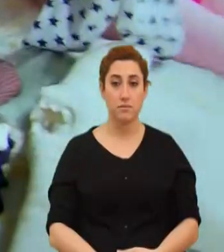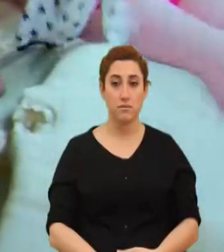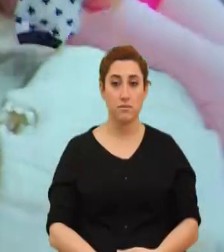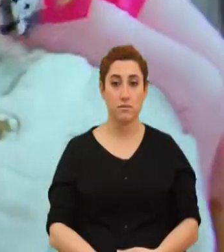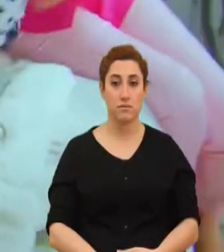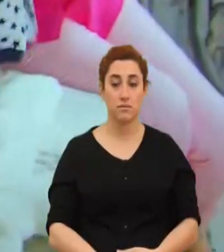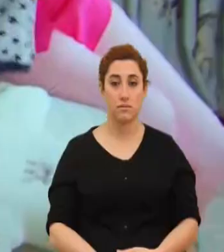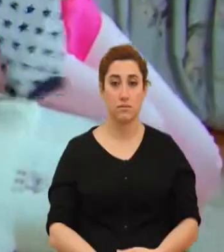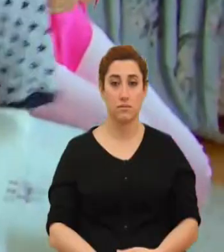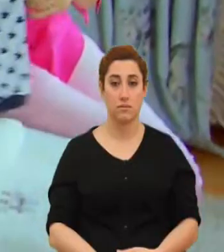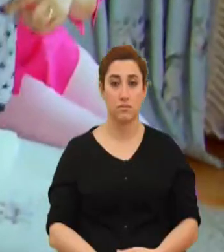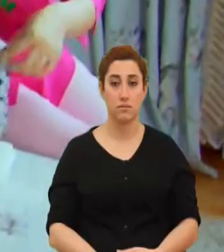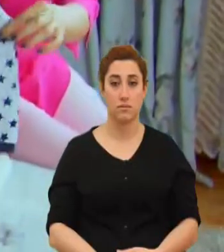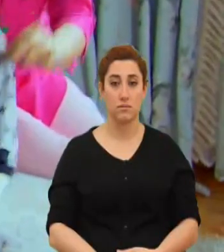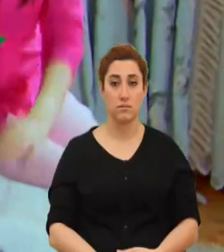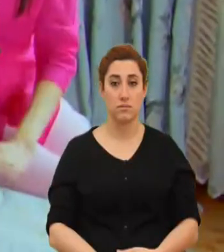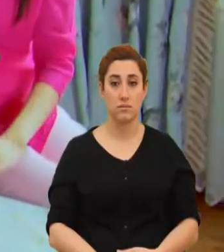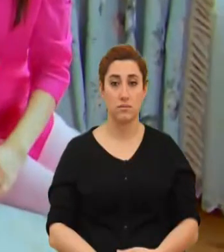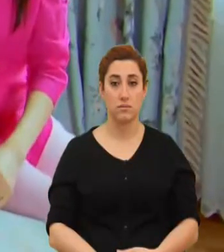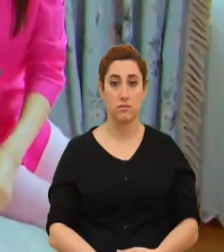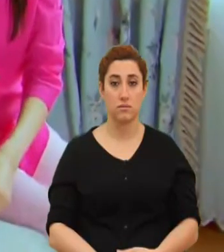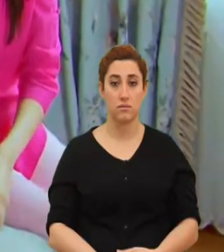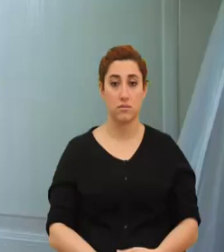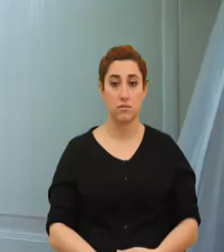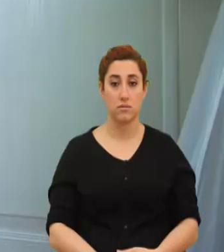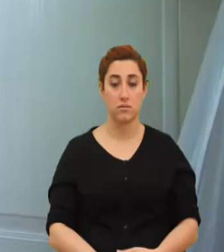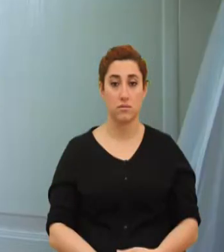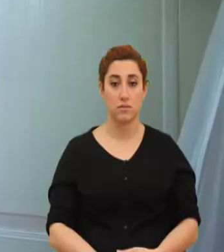Kemal'in yıkanmış kıyafetlerini katlıyor.